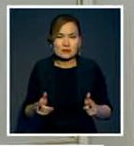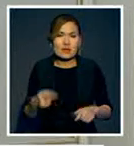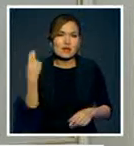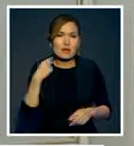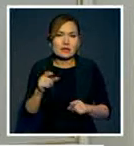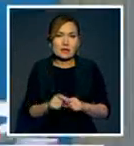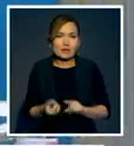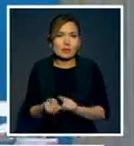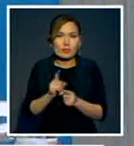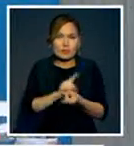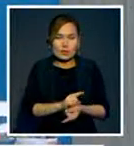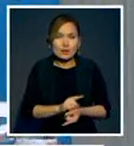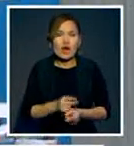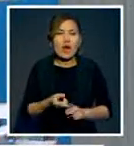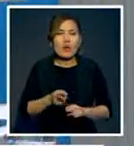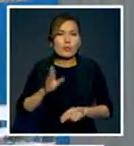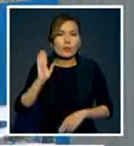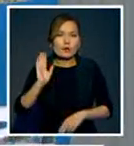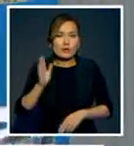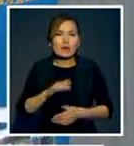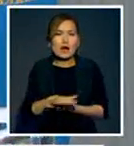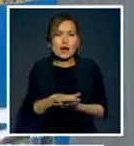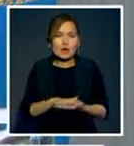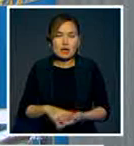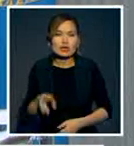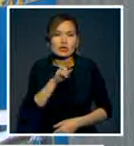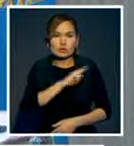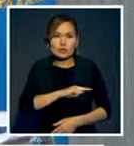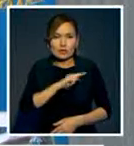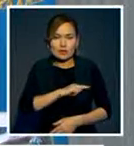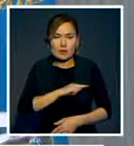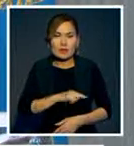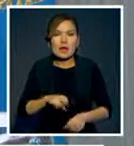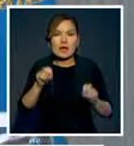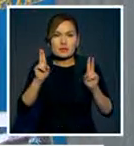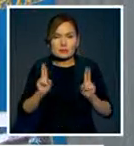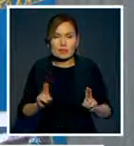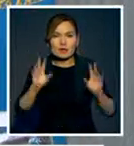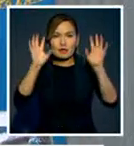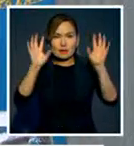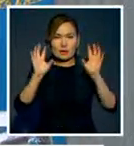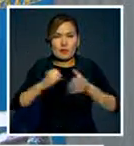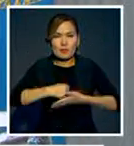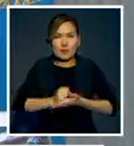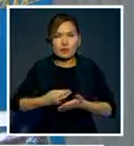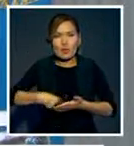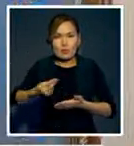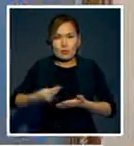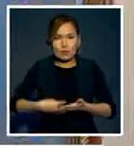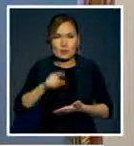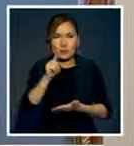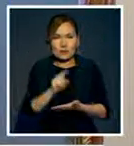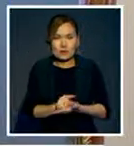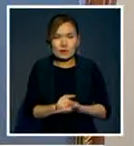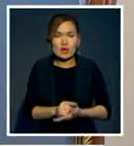ғой. Сондықтан ал енді ары қарай жүру үшін мен арнайы жарлыққа қол қойып шығаруым керек.